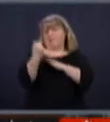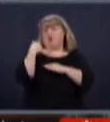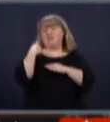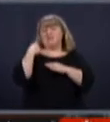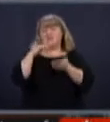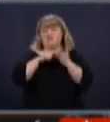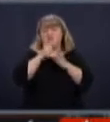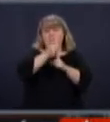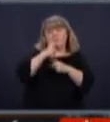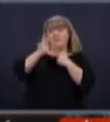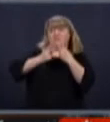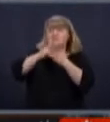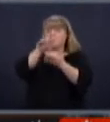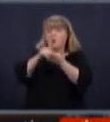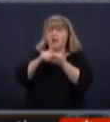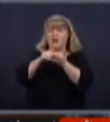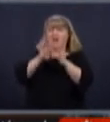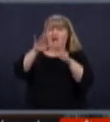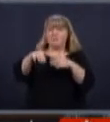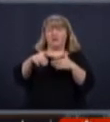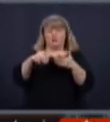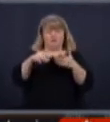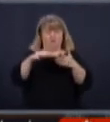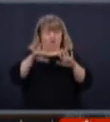ça vous a permis, par exemple, de mieux comprendre ou de mieux